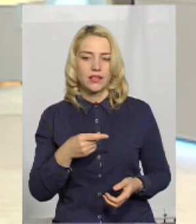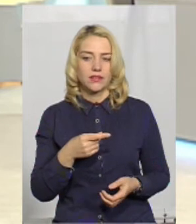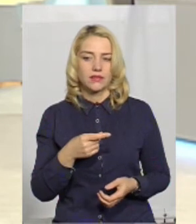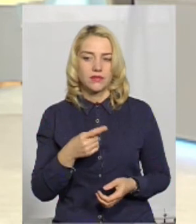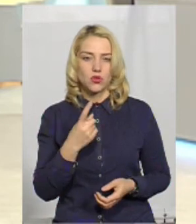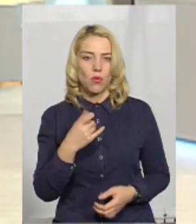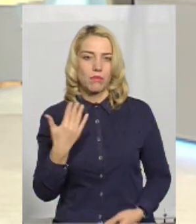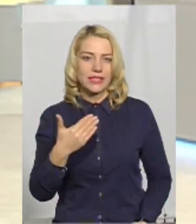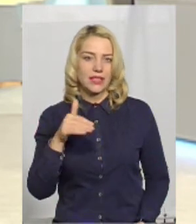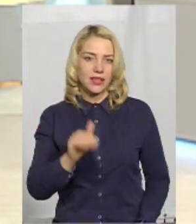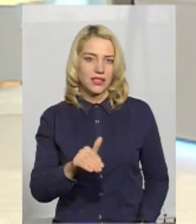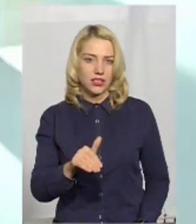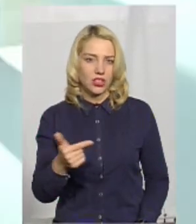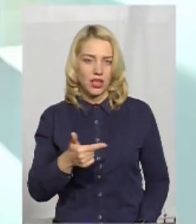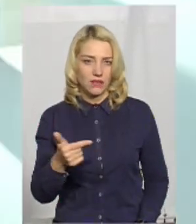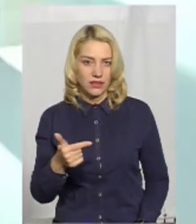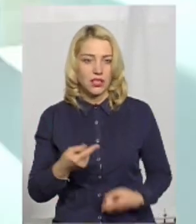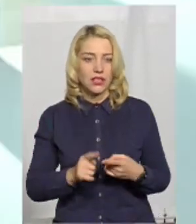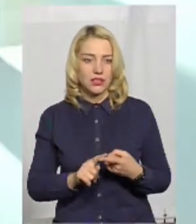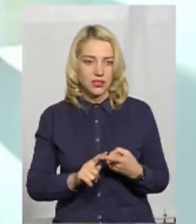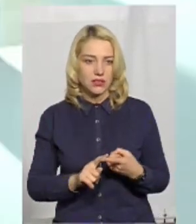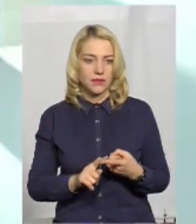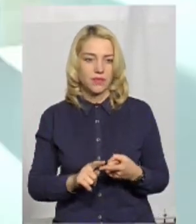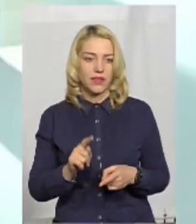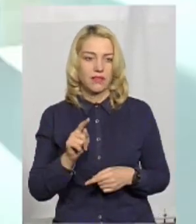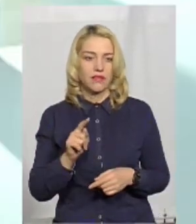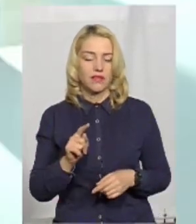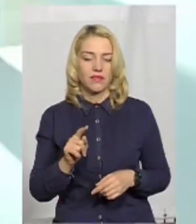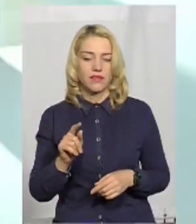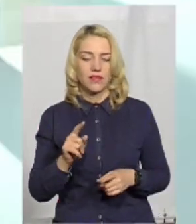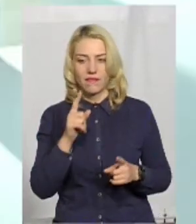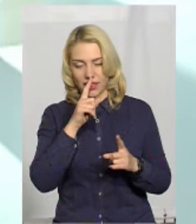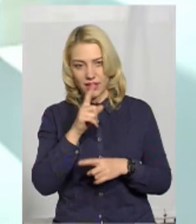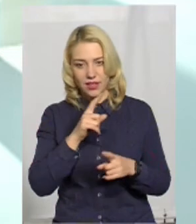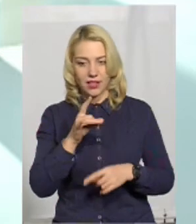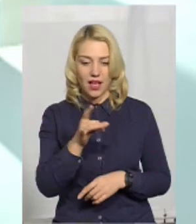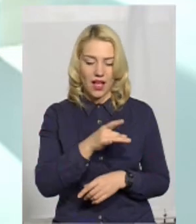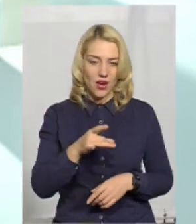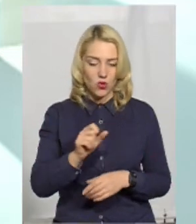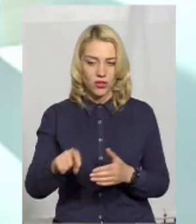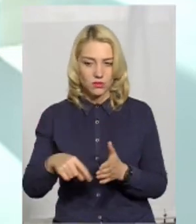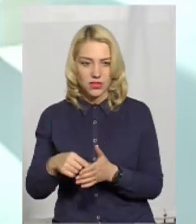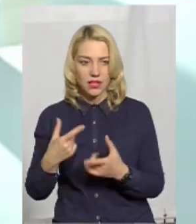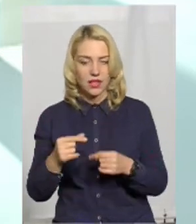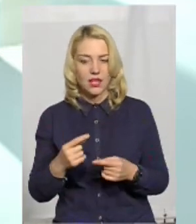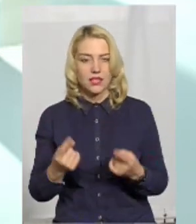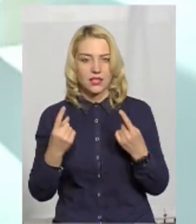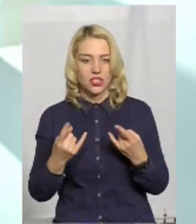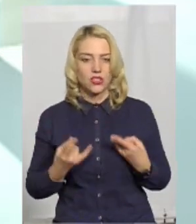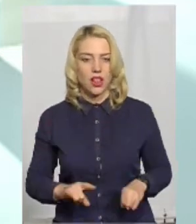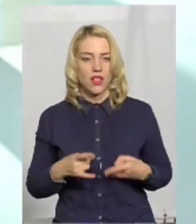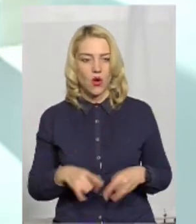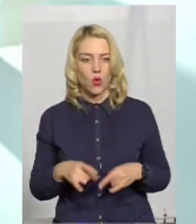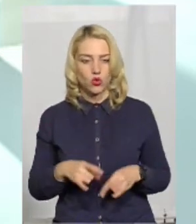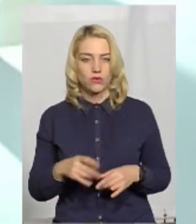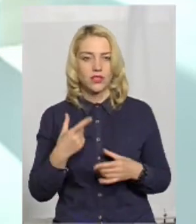вікно життя. Але все рівно по тих великих районах і містах, де, будемо говорити, значна народжуваність, і там, де